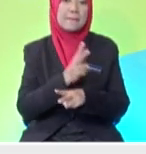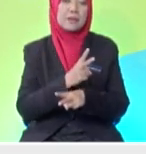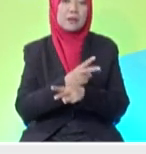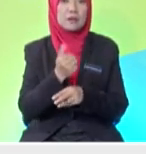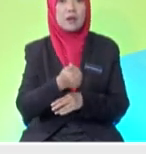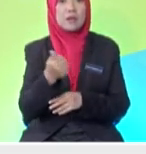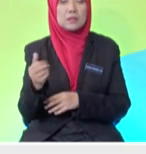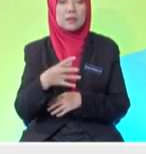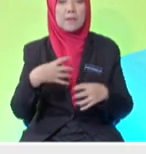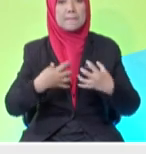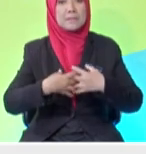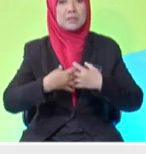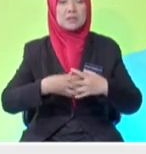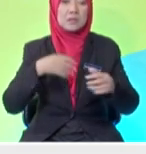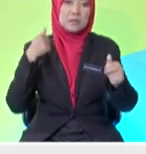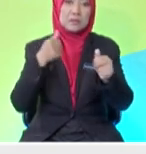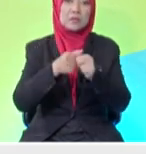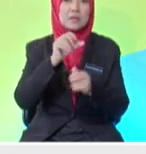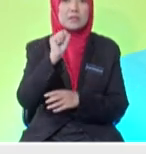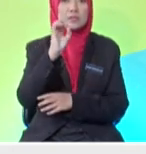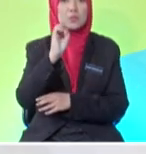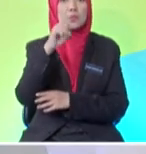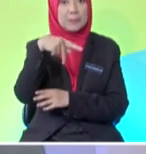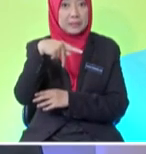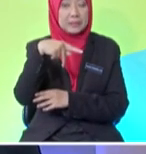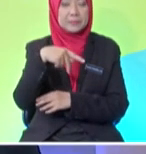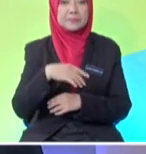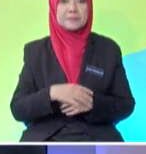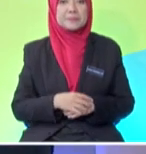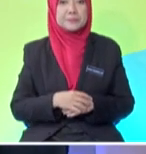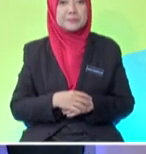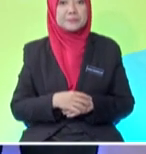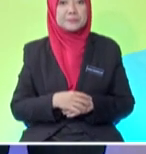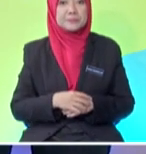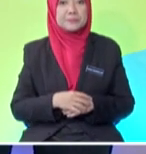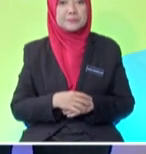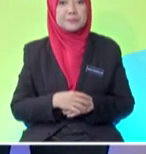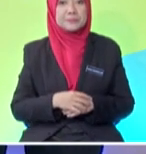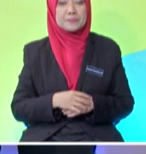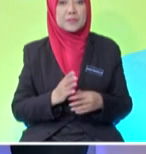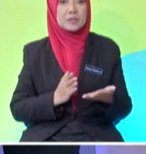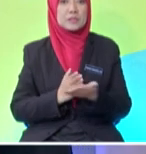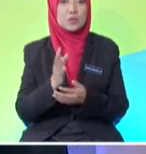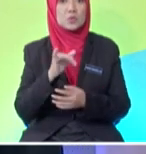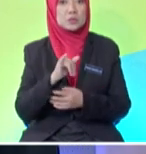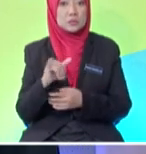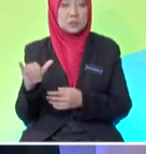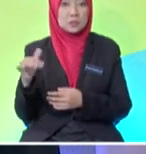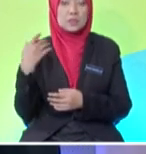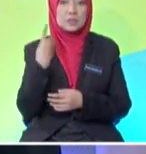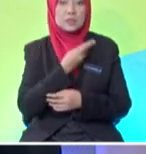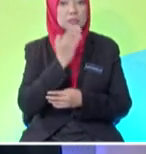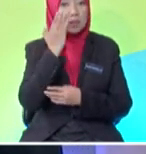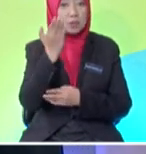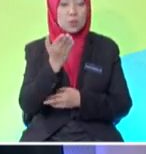dan mesin berdasarkan sop baik seterusnya kita lihat Pada kategori